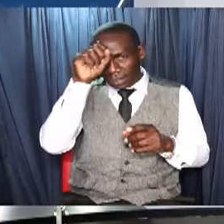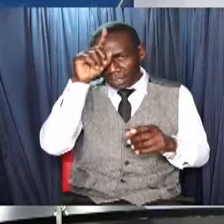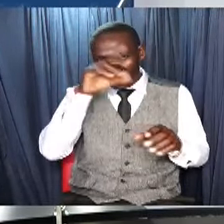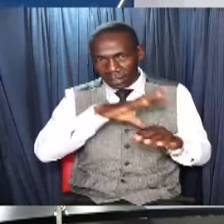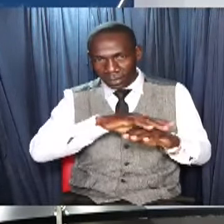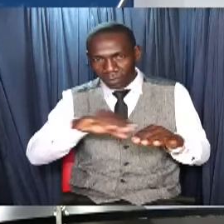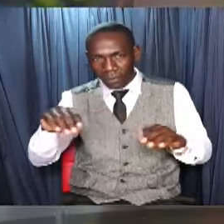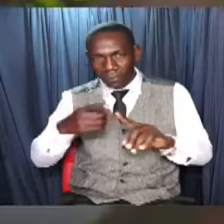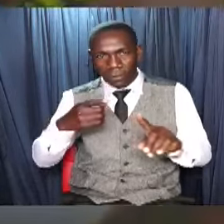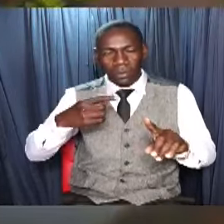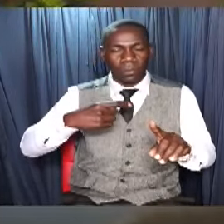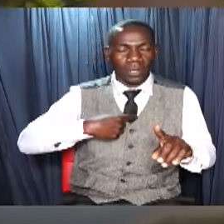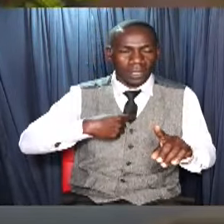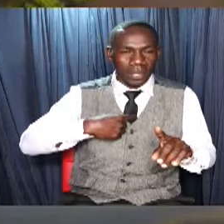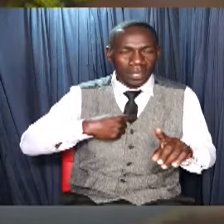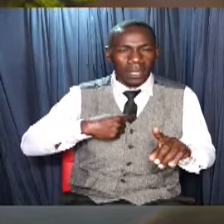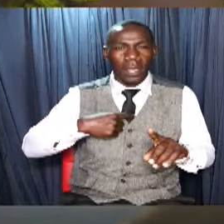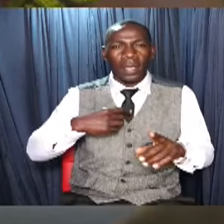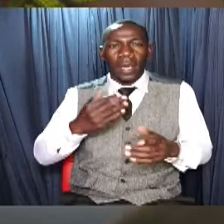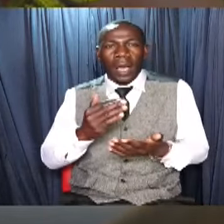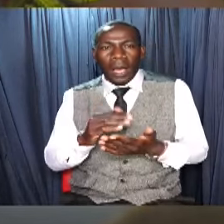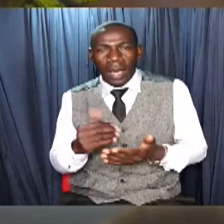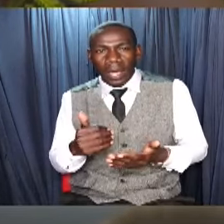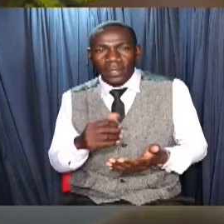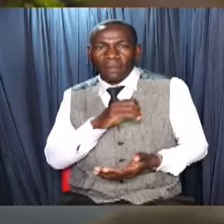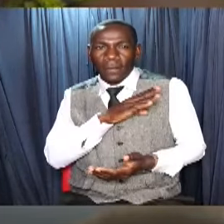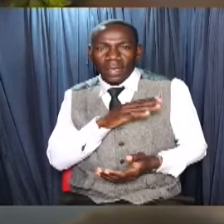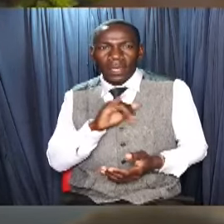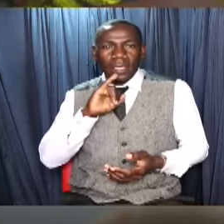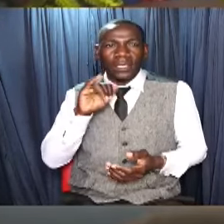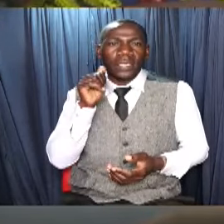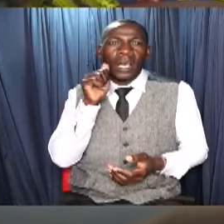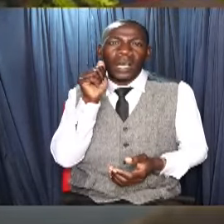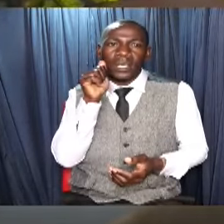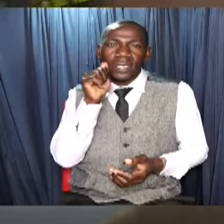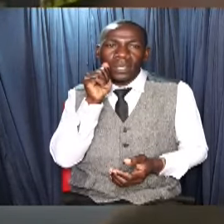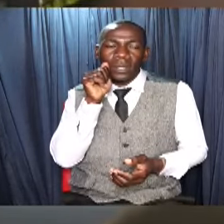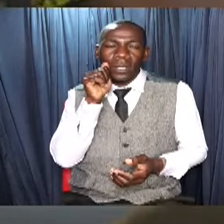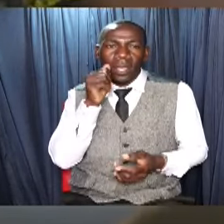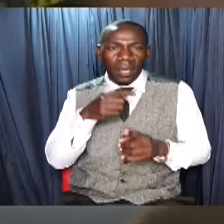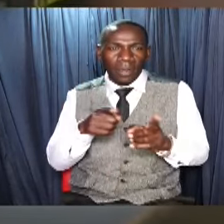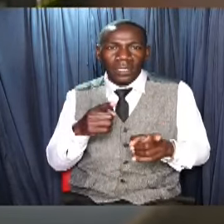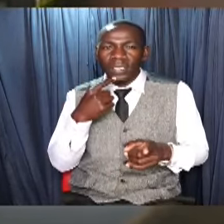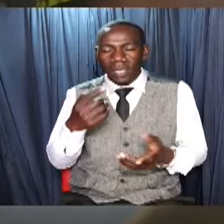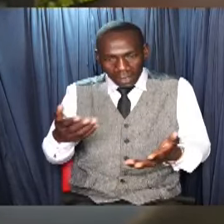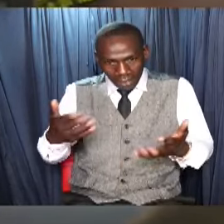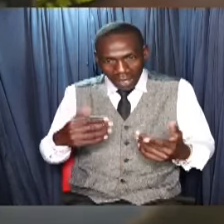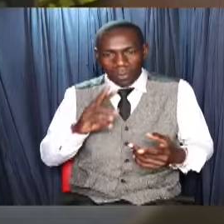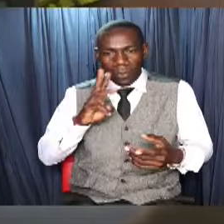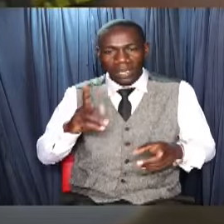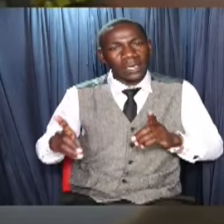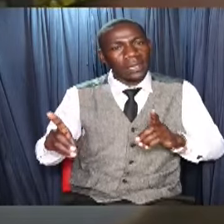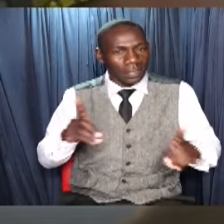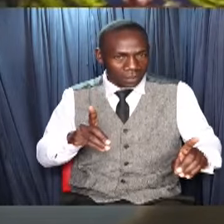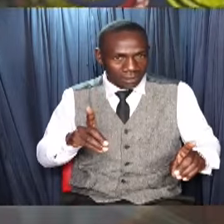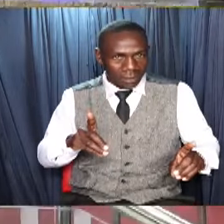kaniondokea. My aunt was, she was my auntie but I didn't have the understanding. Wanaheri wameogopa nishangazi. And my friends had feared because she was the auntie. Mimi nikamwambia tucheze. But I told her